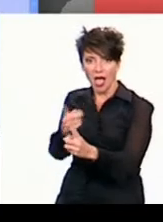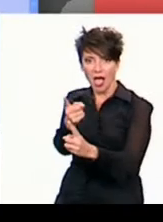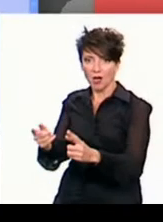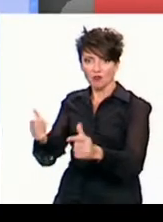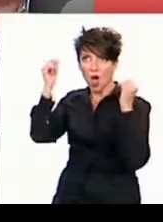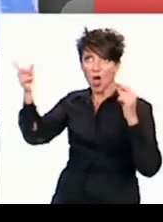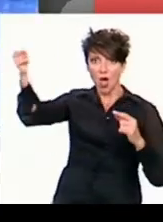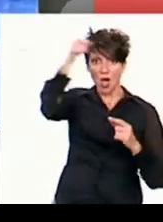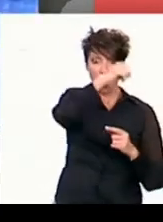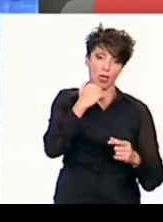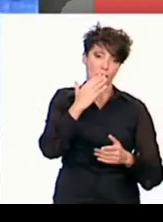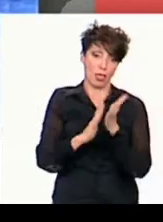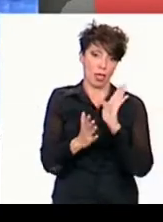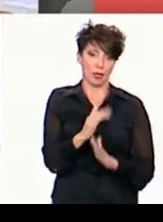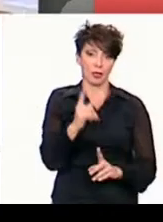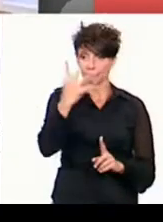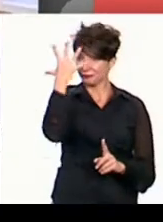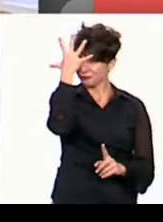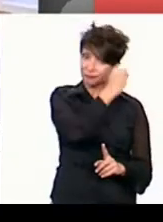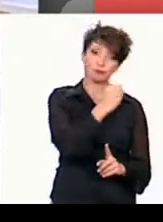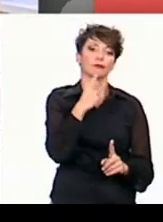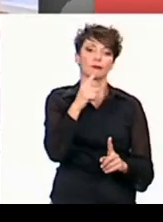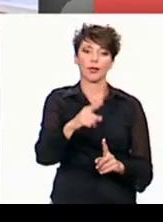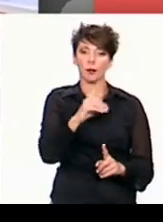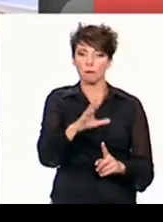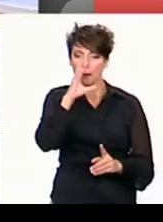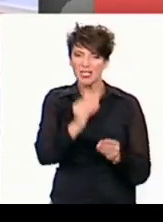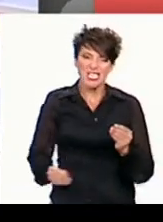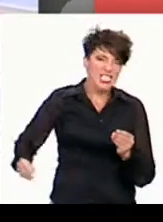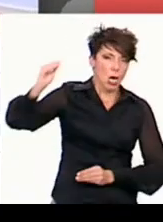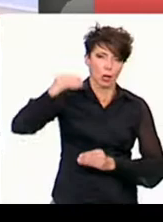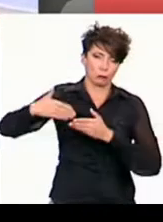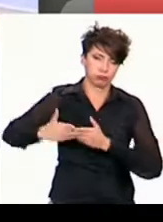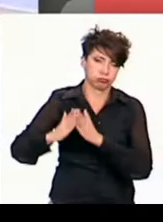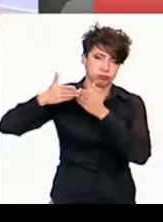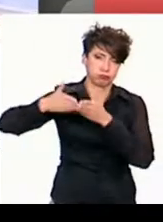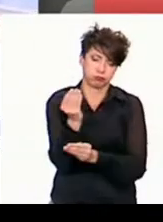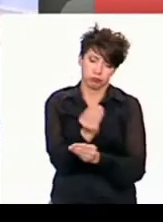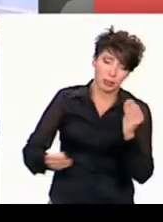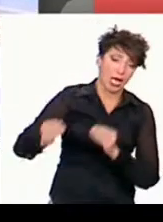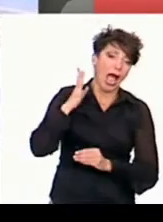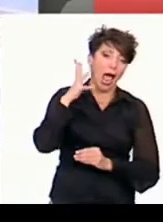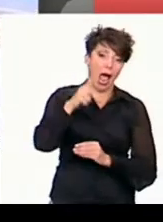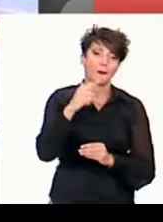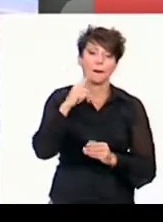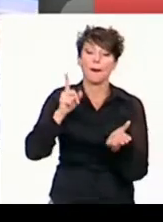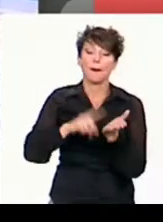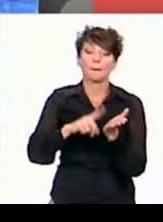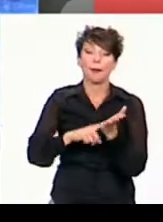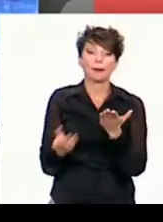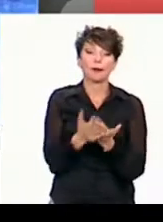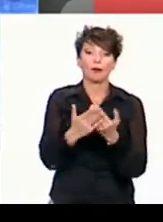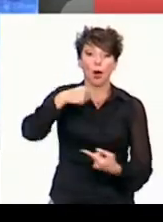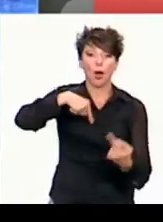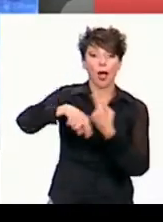χαμηλούς τόνους. Τεράστιο εθνικό θέμα και κάθε μέρα που θα περνάει θα επιδεινώνεται και πρέπει να συνενωθούν όλες οι δυνάμεις, να